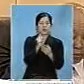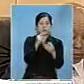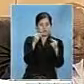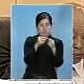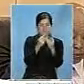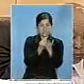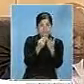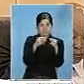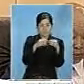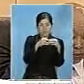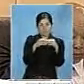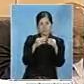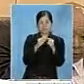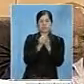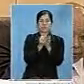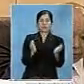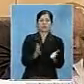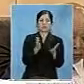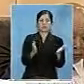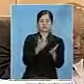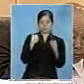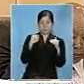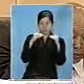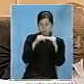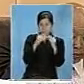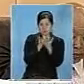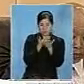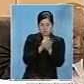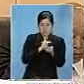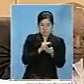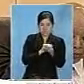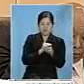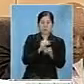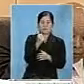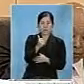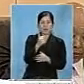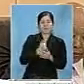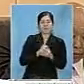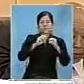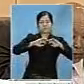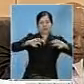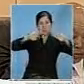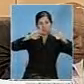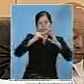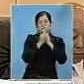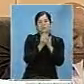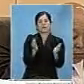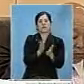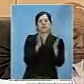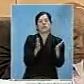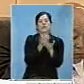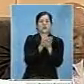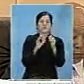นับสนุนอยู่แล้วได้สามารถใช้สิทธิ์ในการออมแล้วรัฐเป็นผู้ที่ สนับสนุนโดยการสมทบเงิน